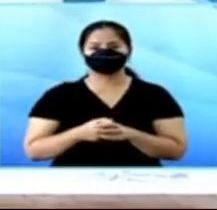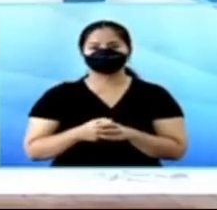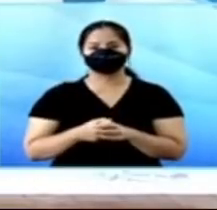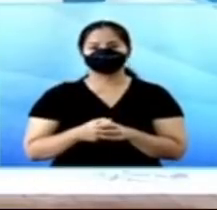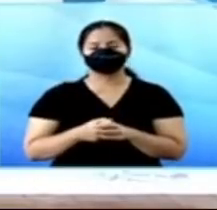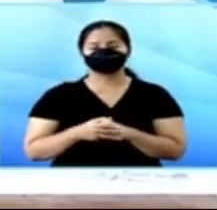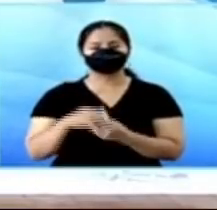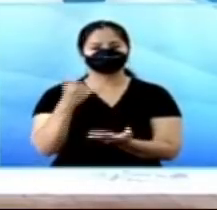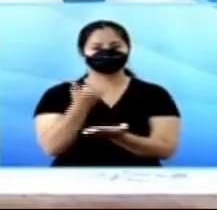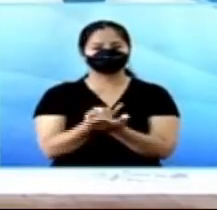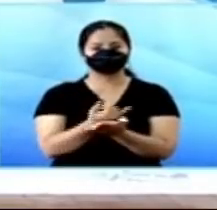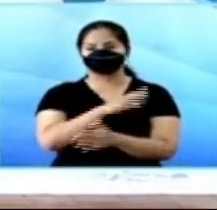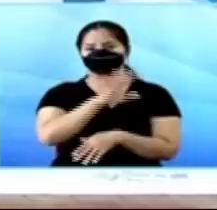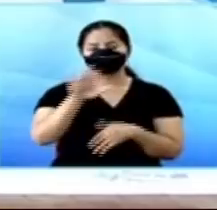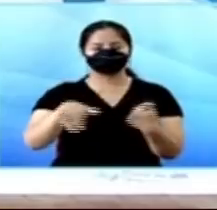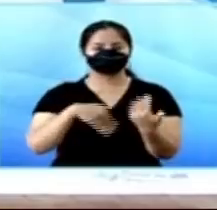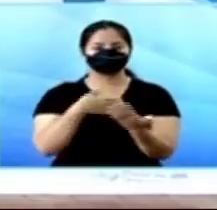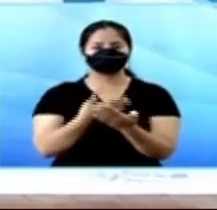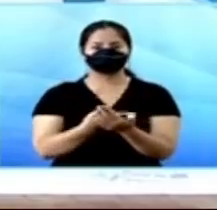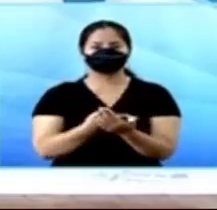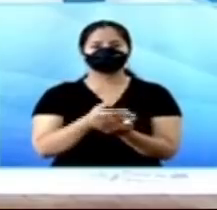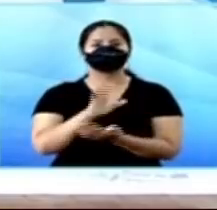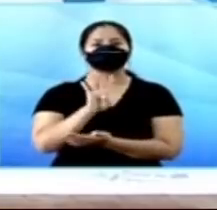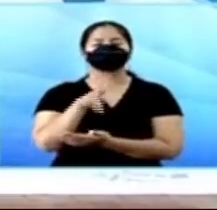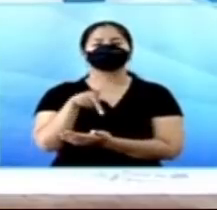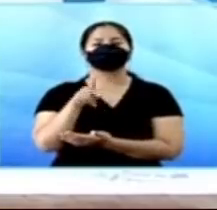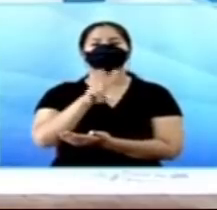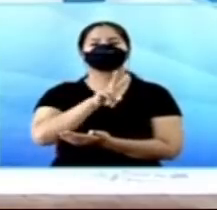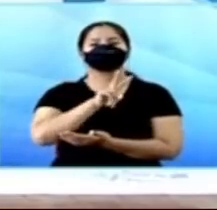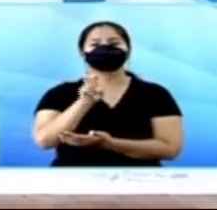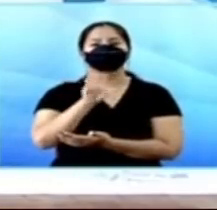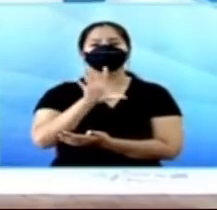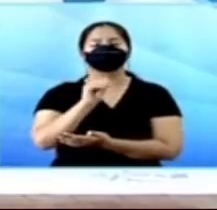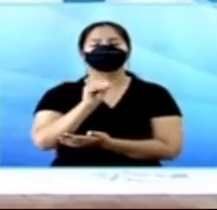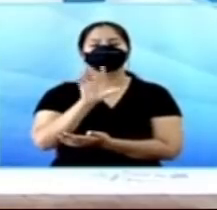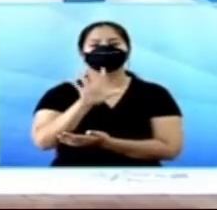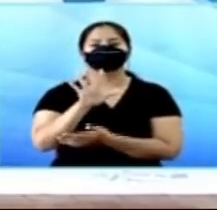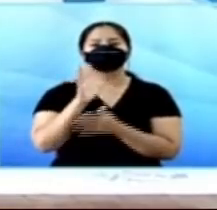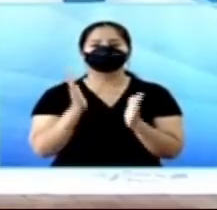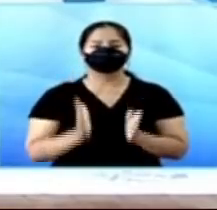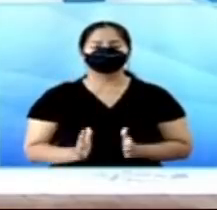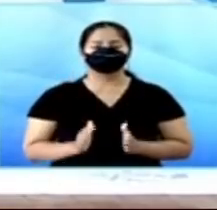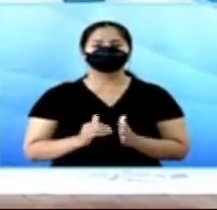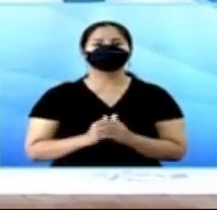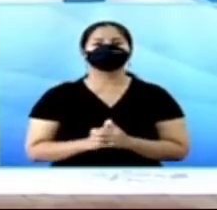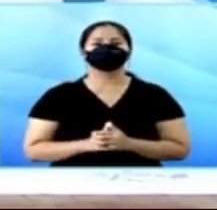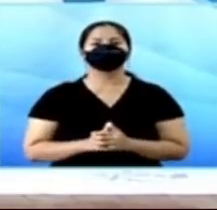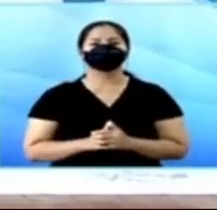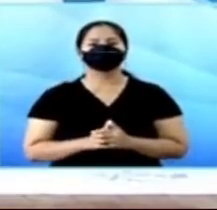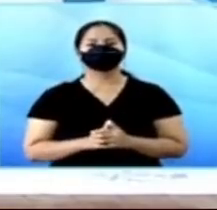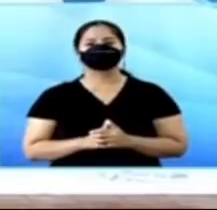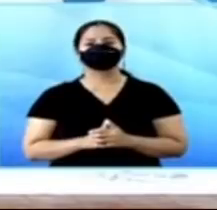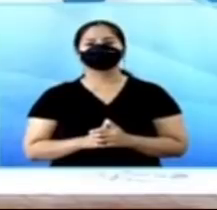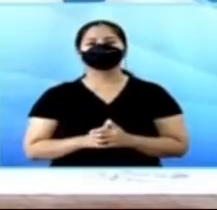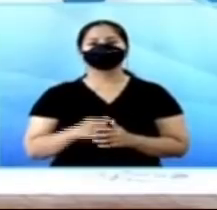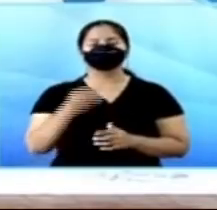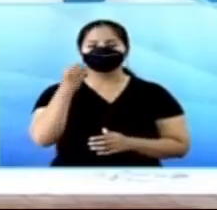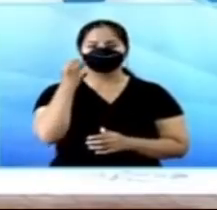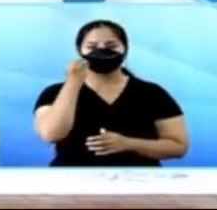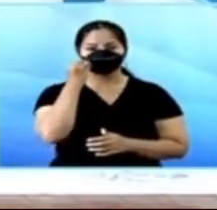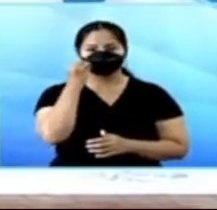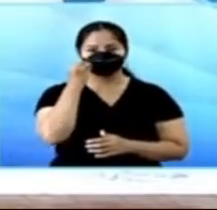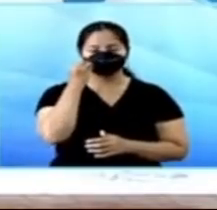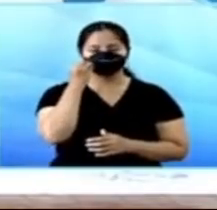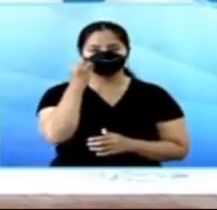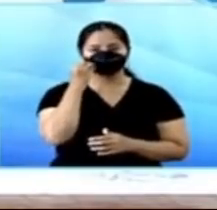นอนปิ่นปัวทั้งหมดแม่น 4,255 คนสำหรับบ้านที่ถูกกำหนดเป็นบ้าน